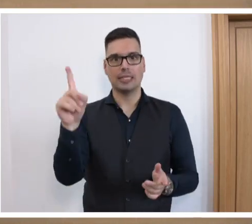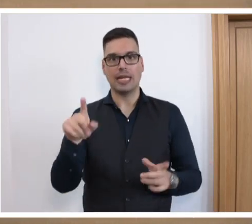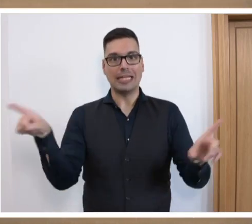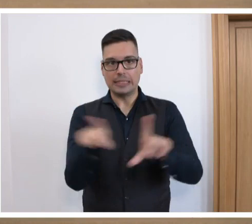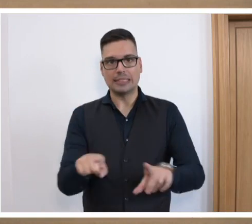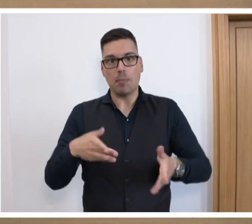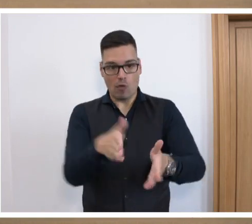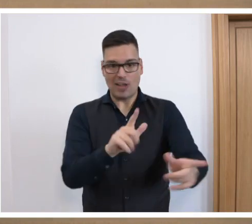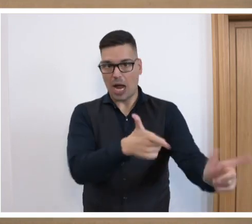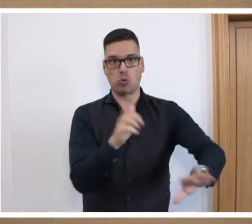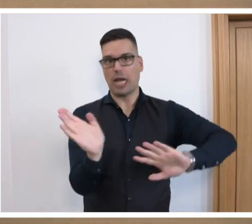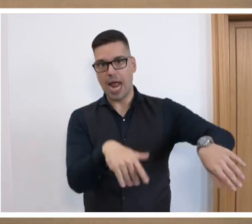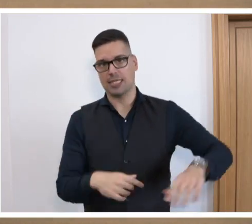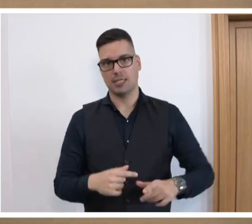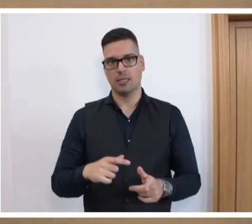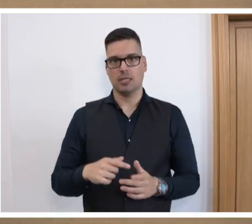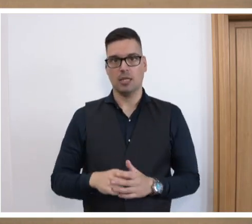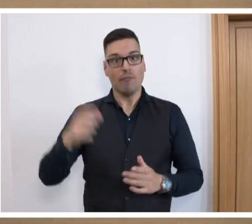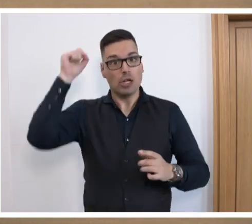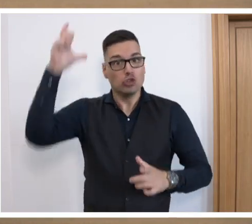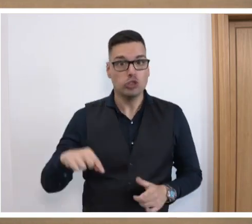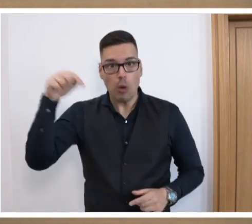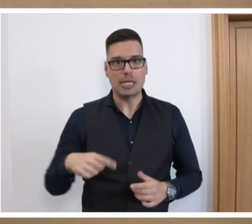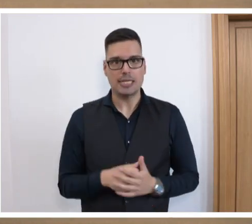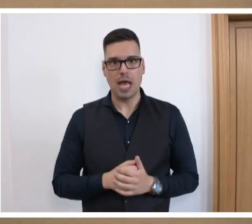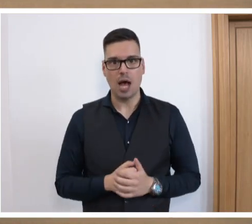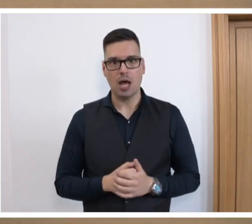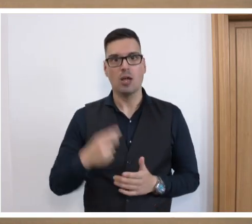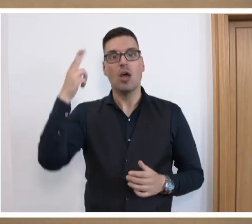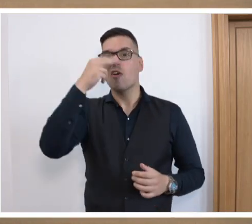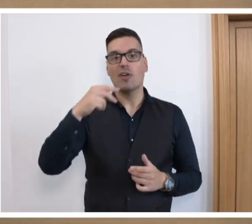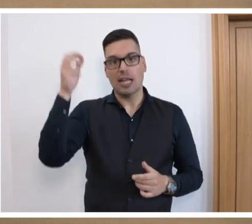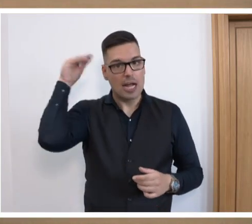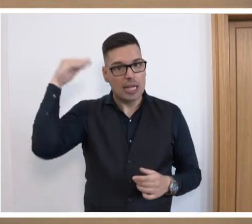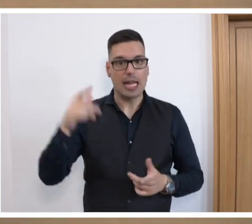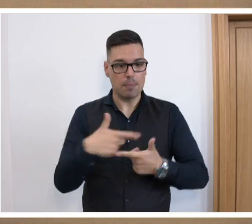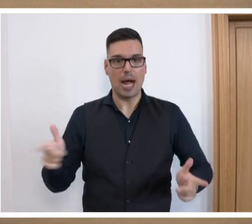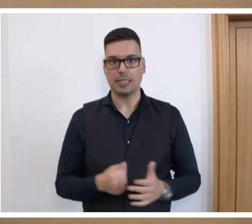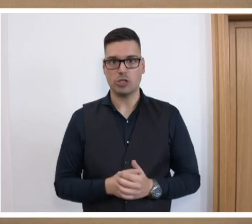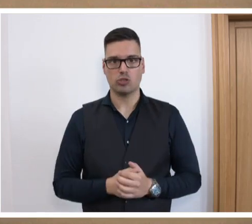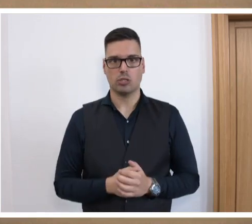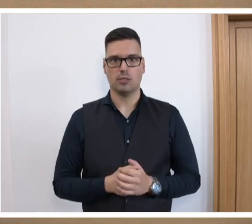genau diesen Weg nicht mit eingeschlagen? Ja, weil die halt schlauer sind, weil sie sagen, aus Fehlern haben wir gelernt, wir machen es erst gar nicht.